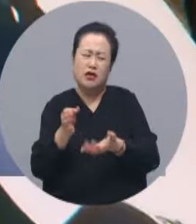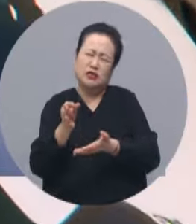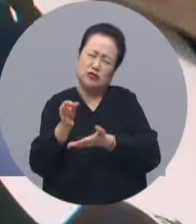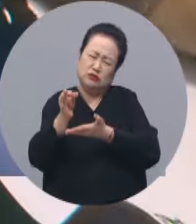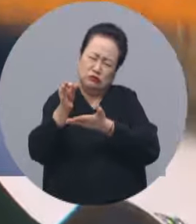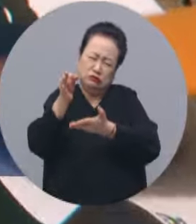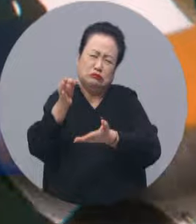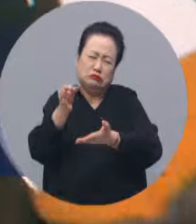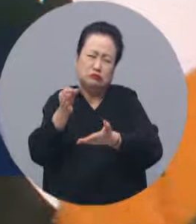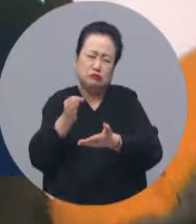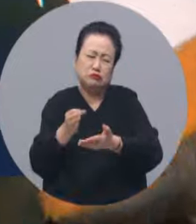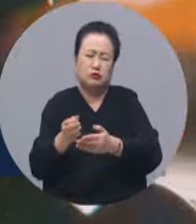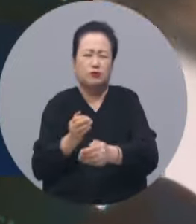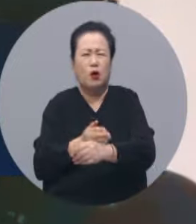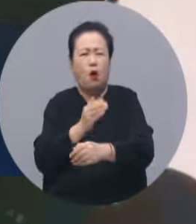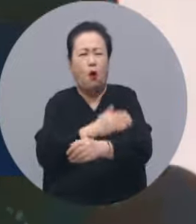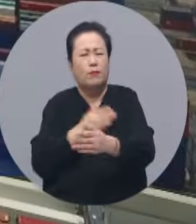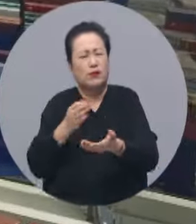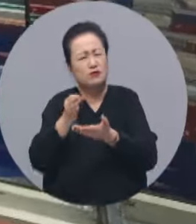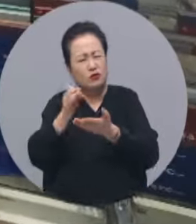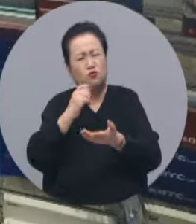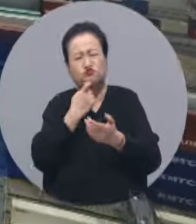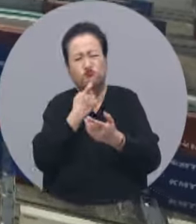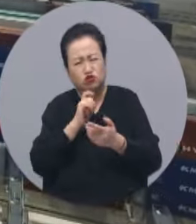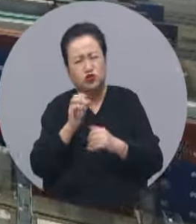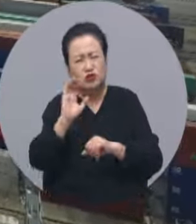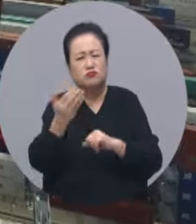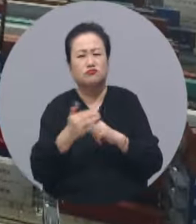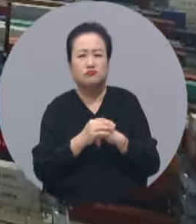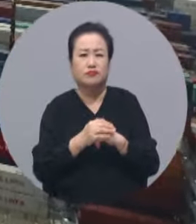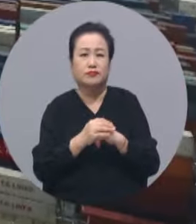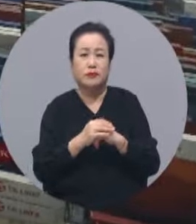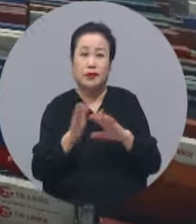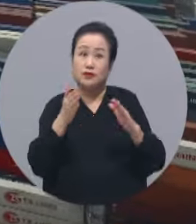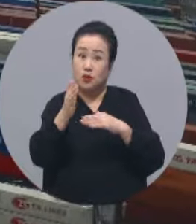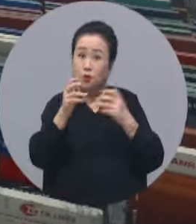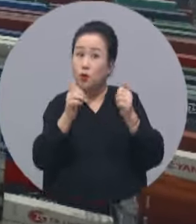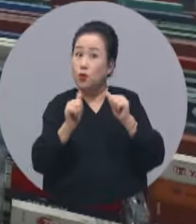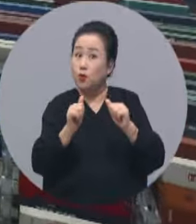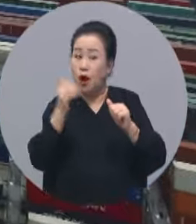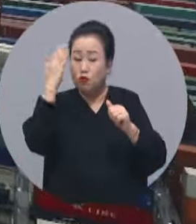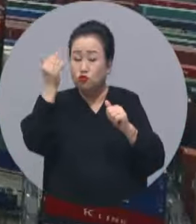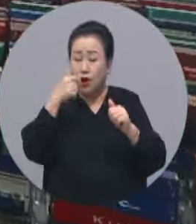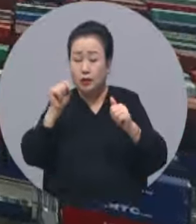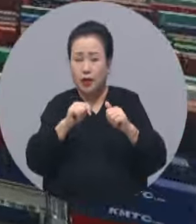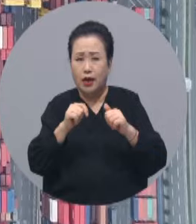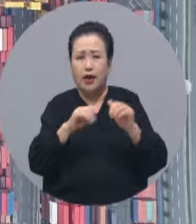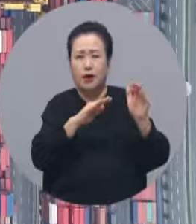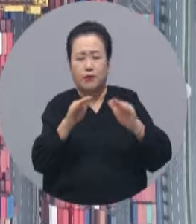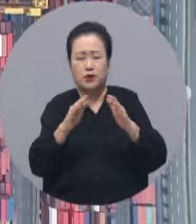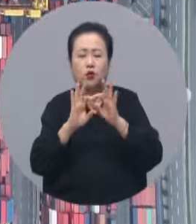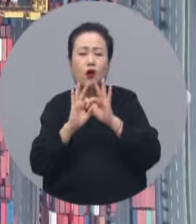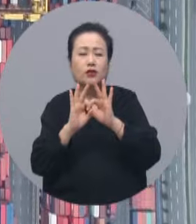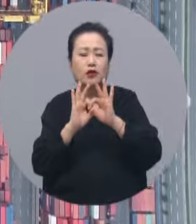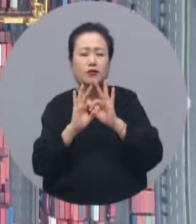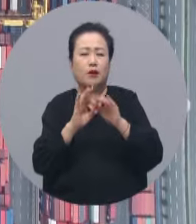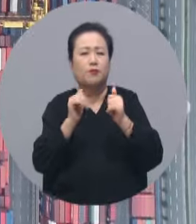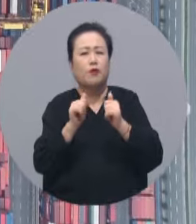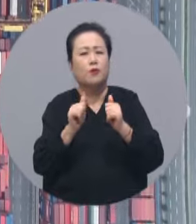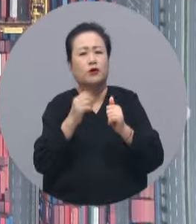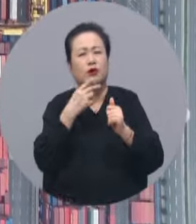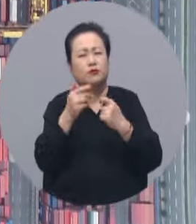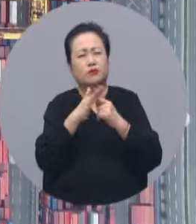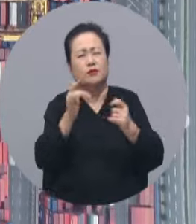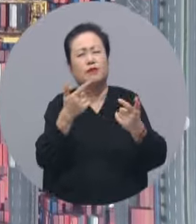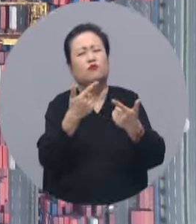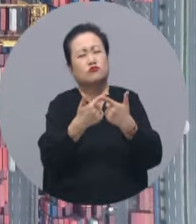보수를 과다하게 이제 지급할 수밖에 없는. 국내에 해사 전문 법원이 없는 탓에 피해를 보고 있는 건데 부산은 특히